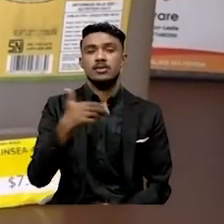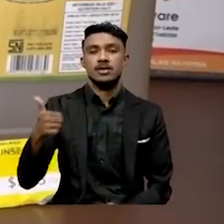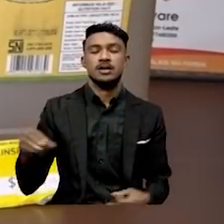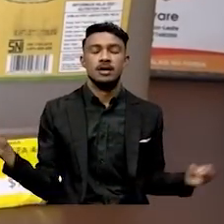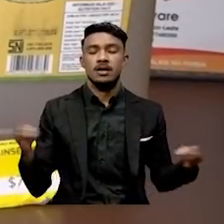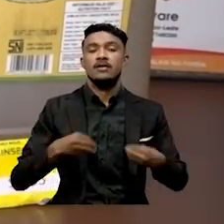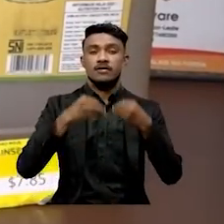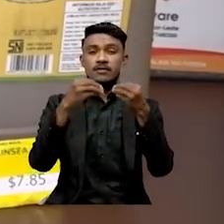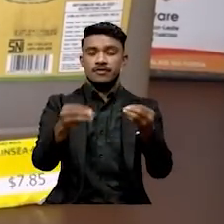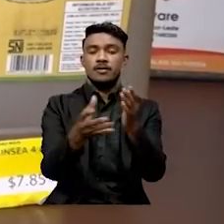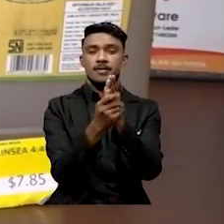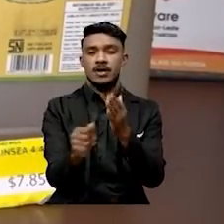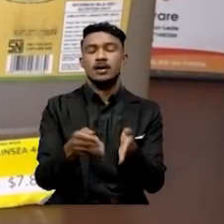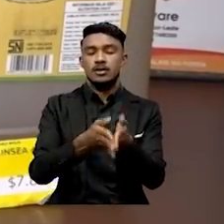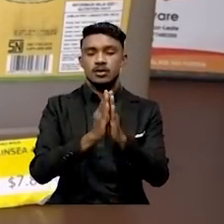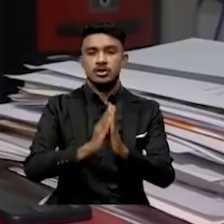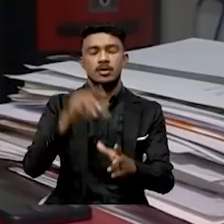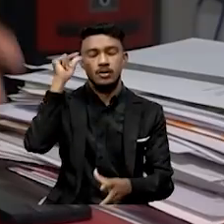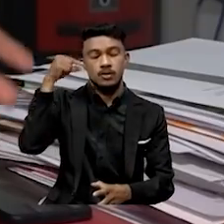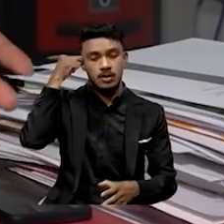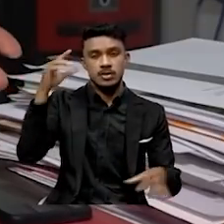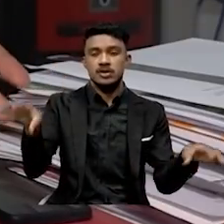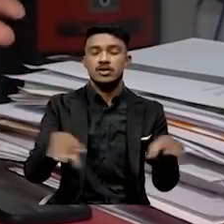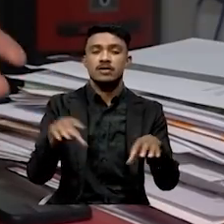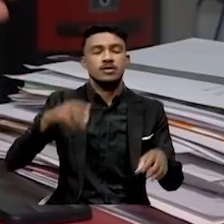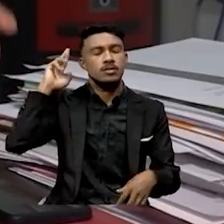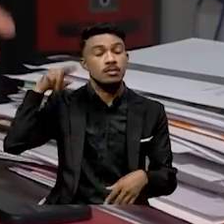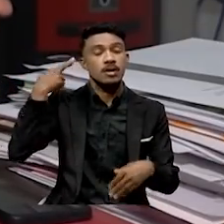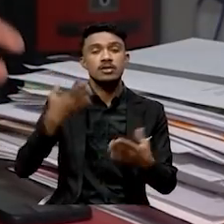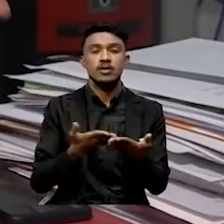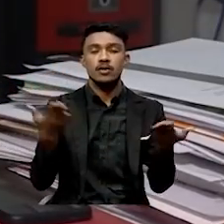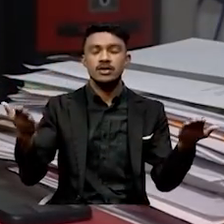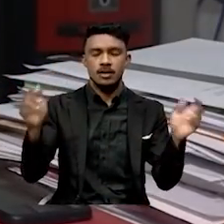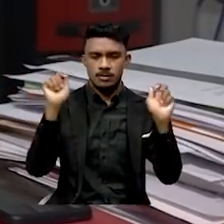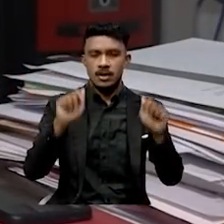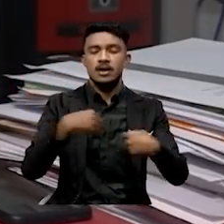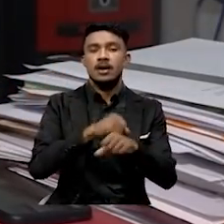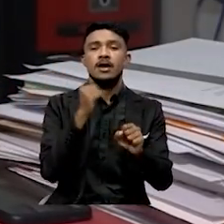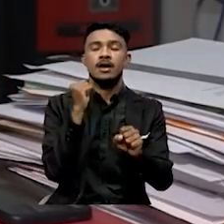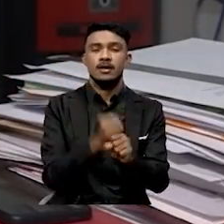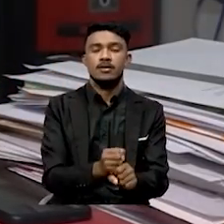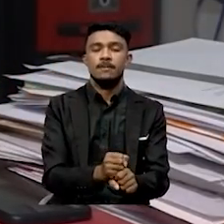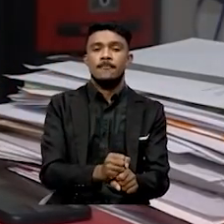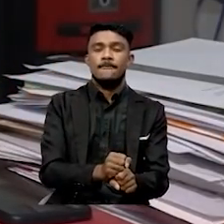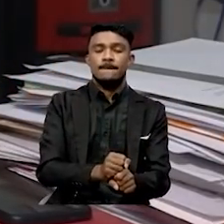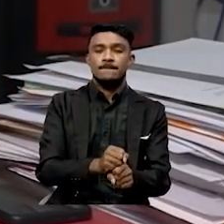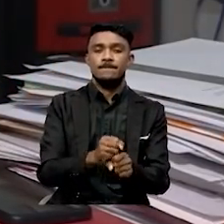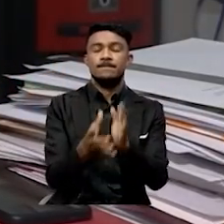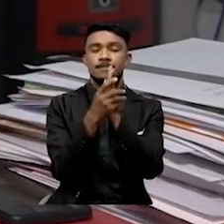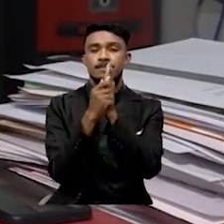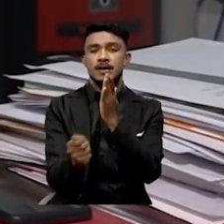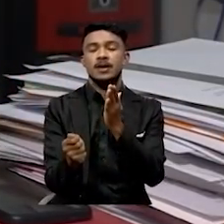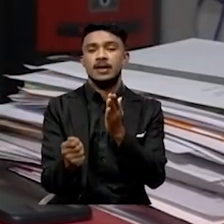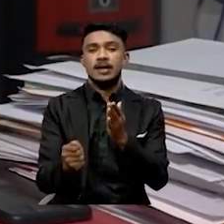itania gubernur si bisu makas halonu samak itania produs mina nu bele ita bele uza